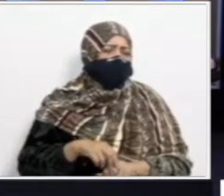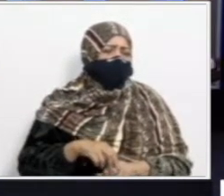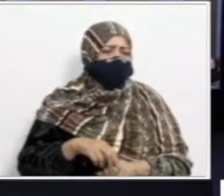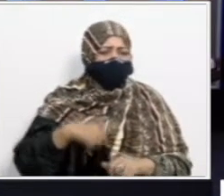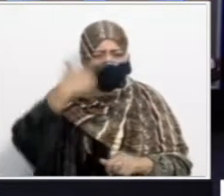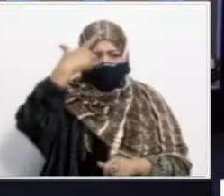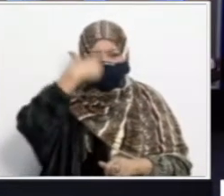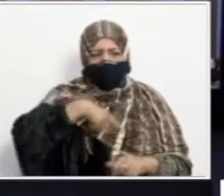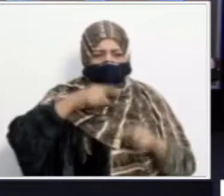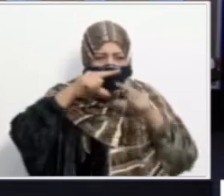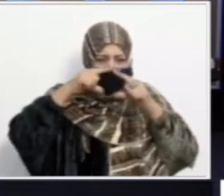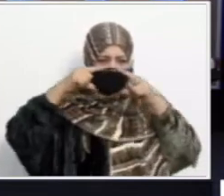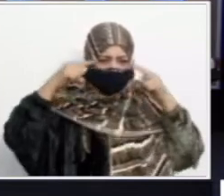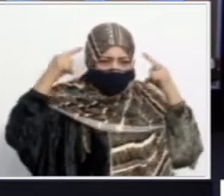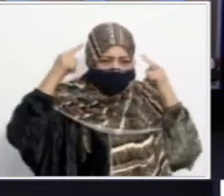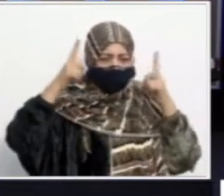الخمار فرد ولا لا للمرأة؟ تسمع الإجابة إن شاء الله.